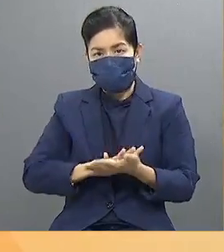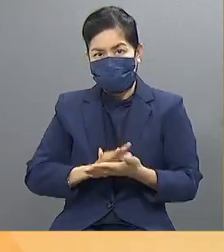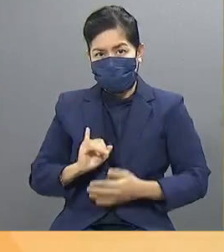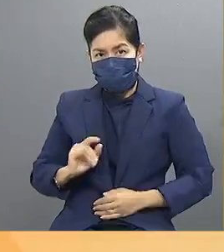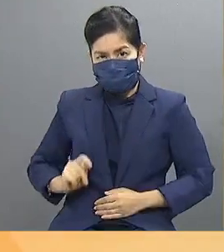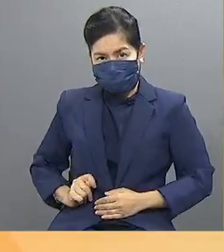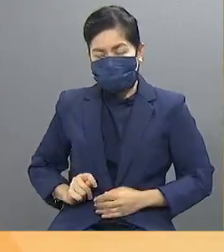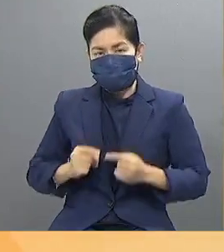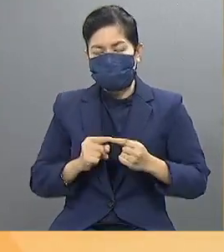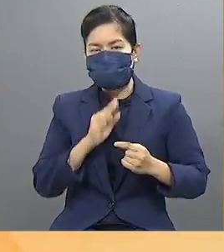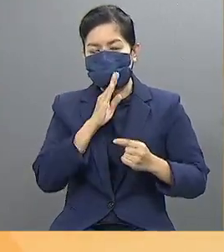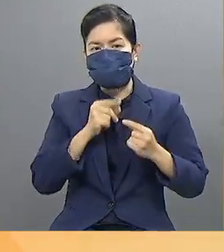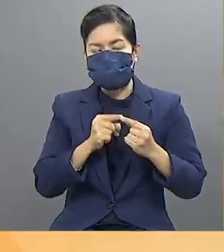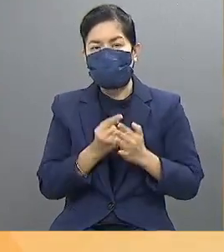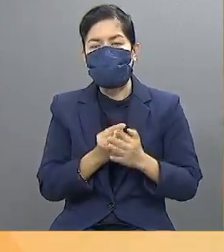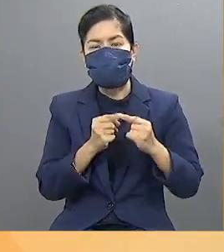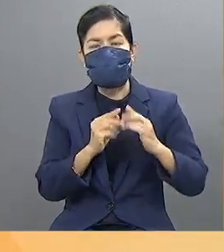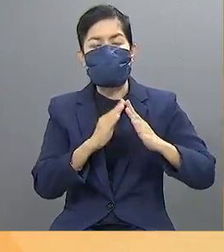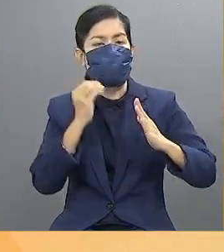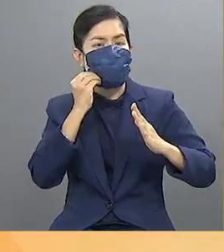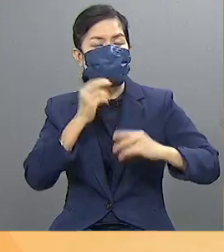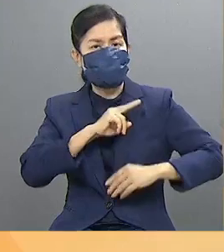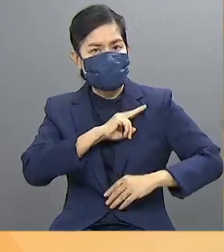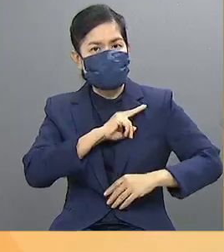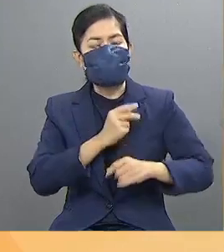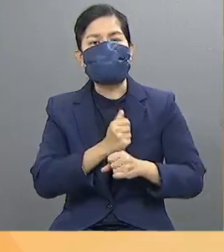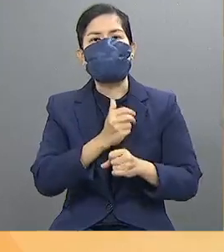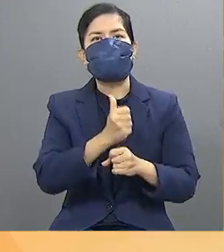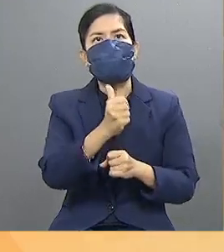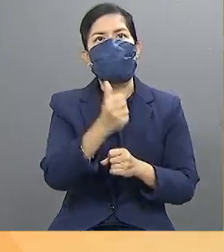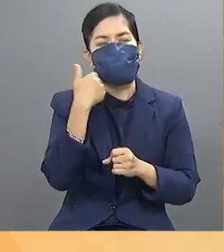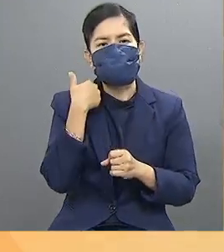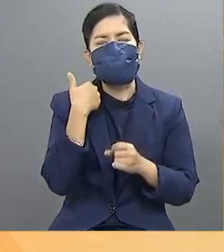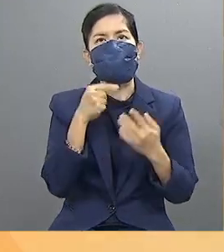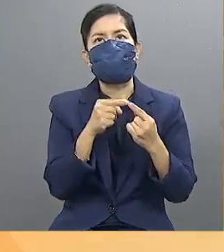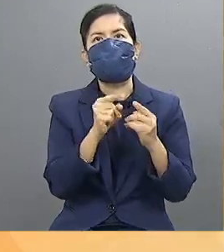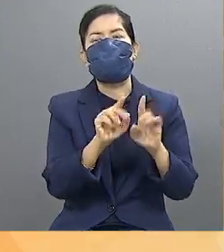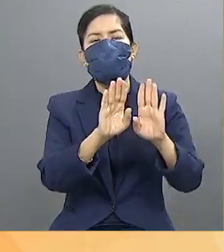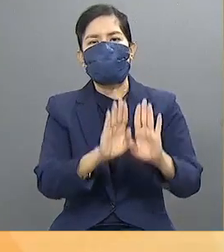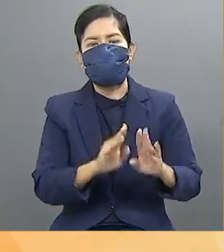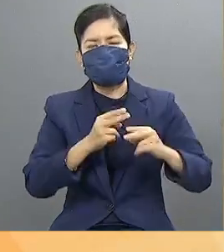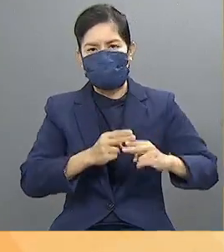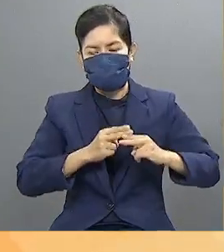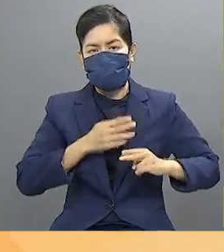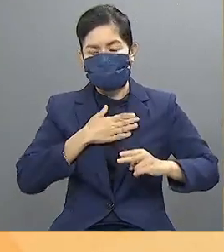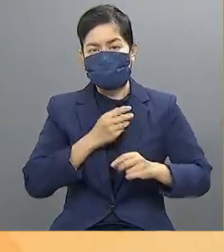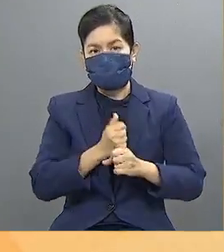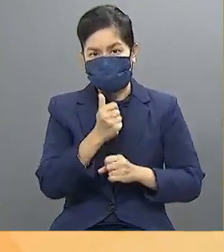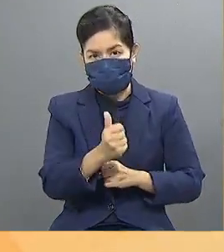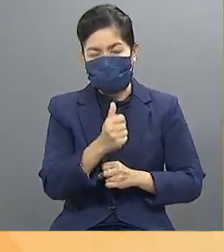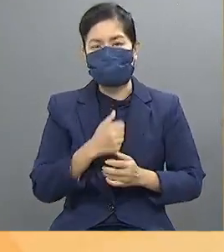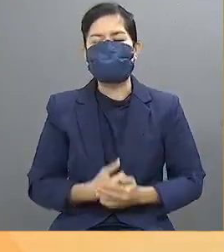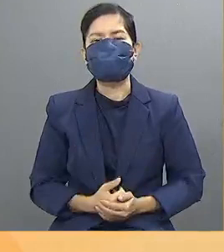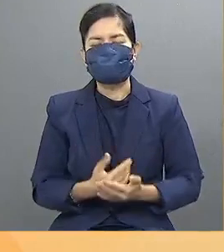างคืนล้างไตก็จะปล่อยน้ำยาเข้าออกนะครับก็ล้างไตอัตโนมัติแล้วก็กลางวันก็ไปทำงานได้นะครับหรือว่าเป็น